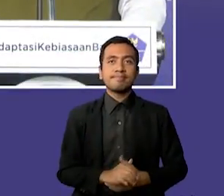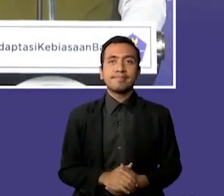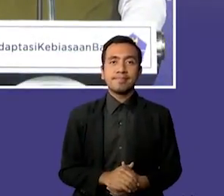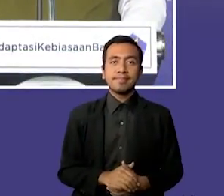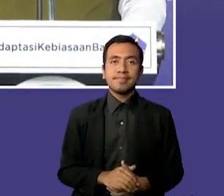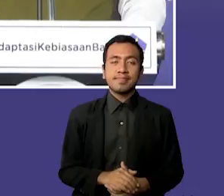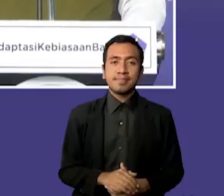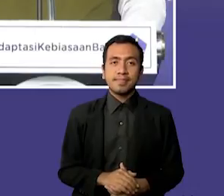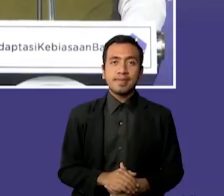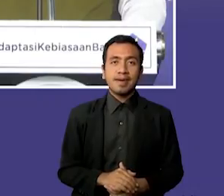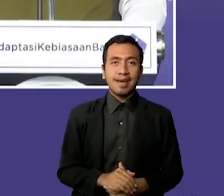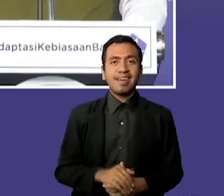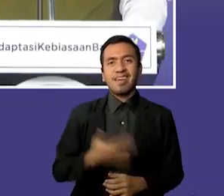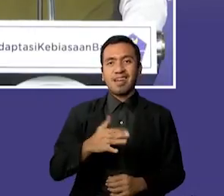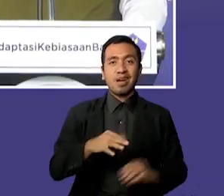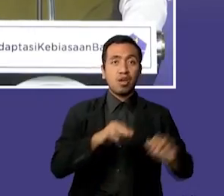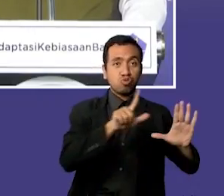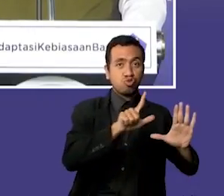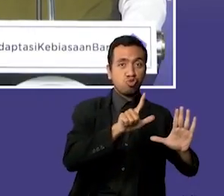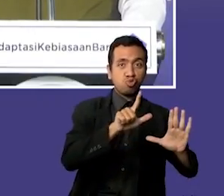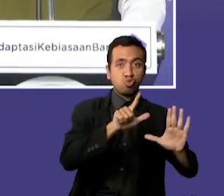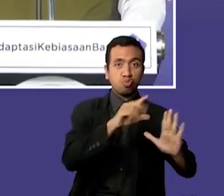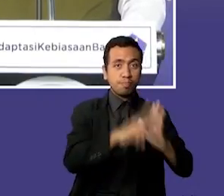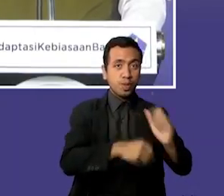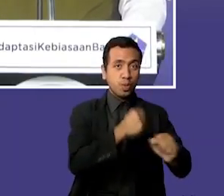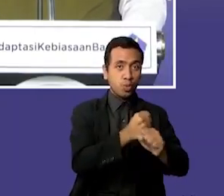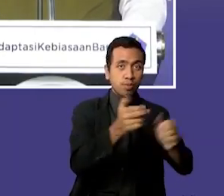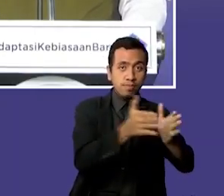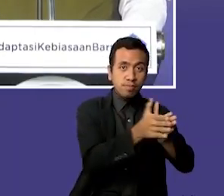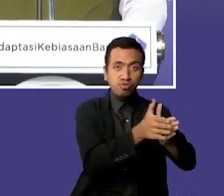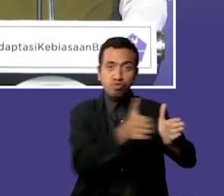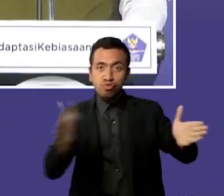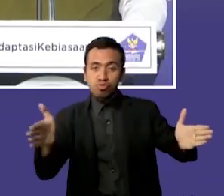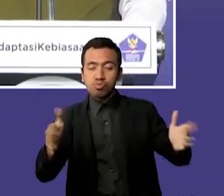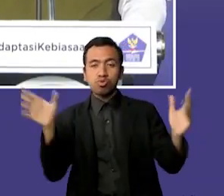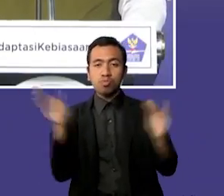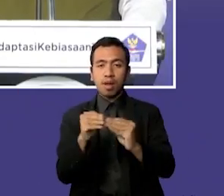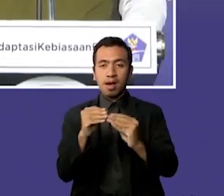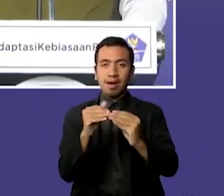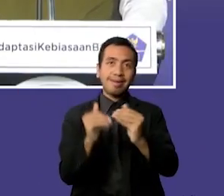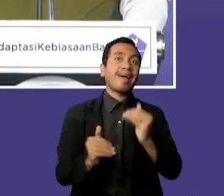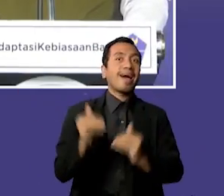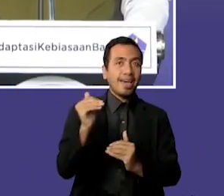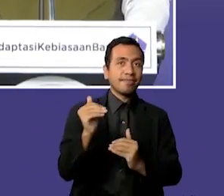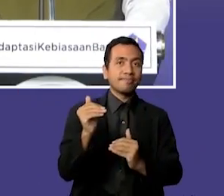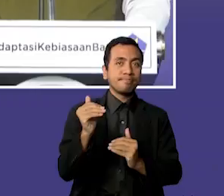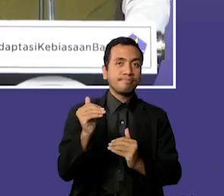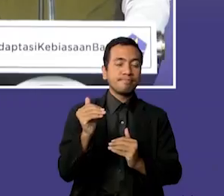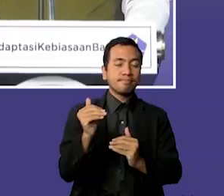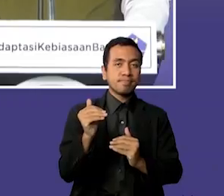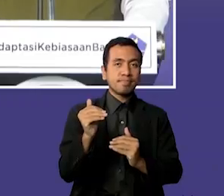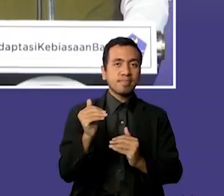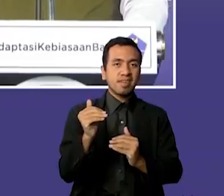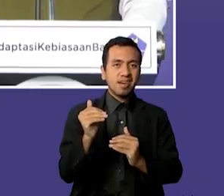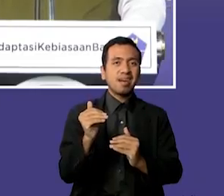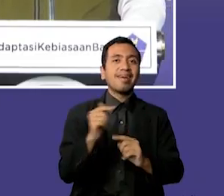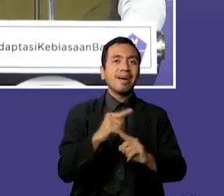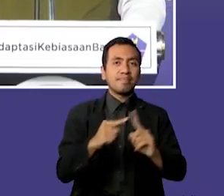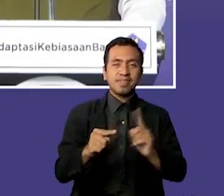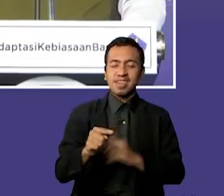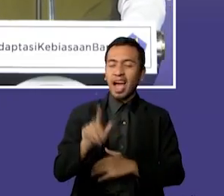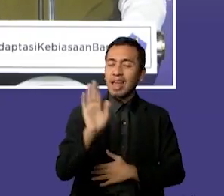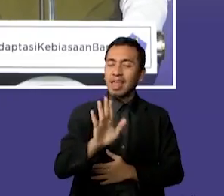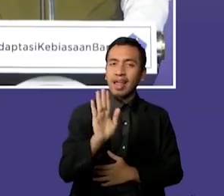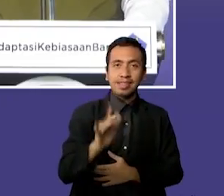minimal untuk selama 7 minggu terjadi peningkatan. Tetapi kewaspadaan tetap harus